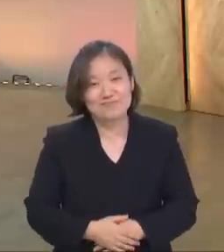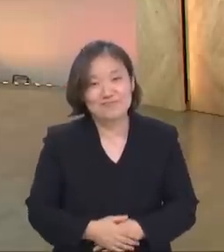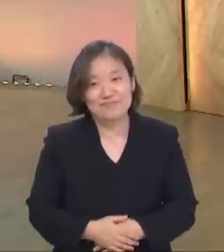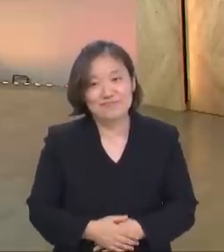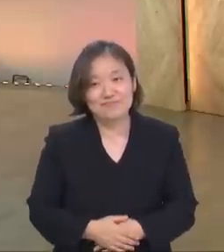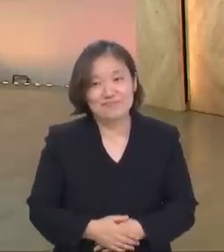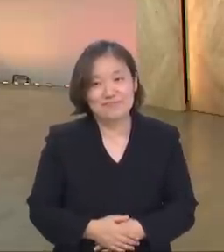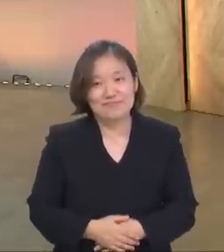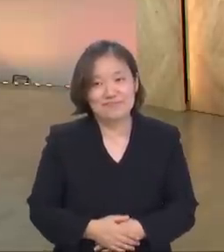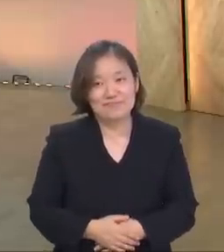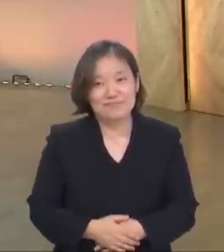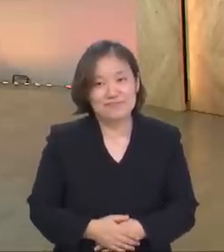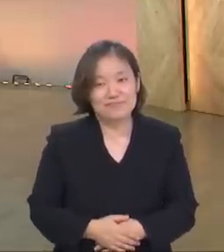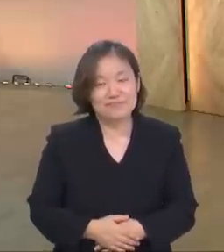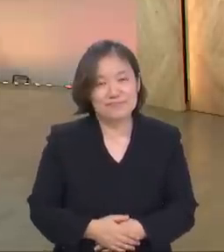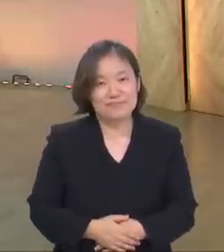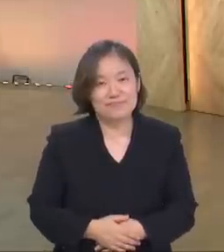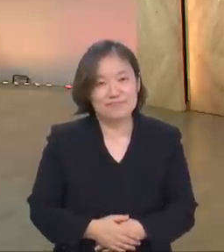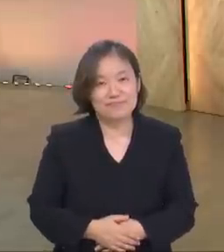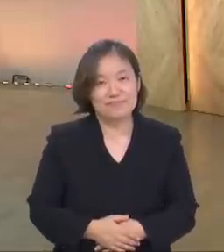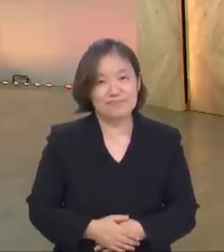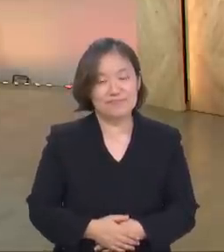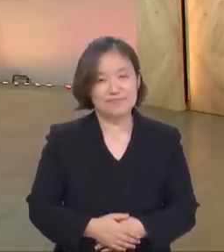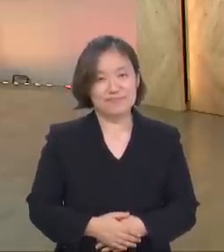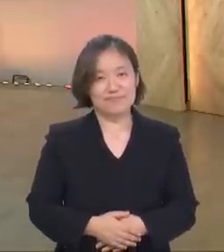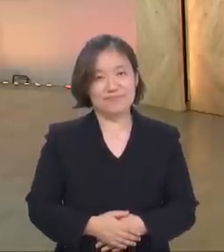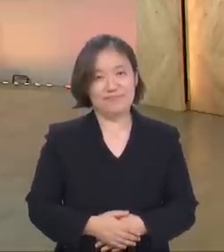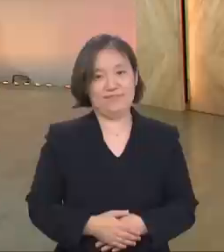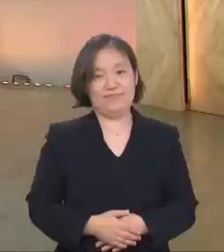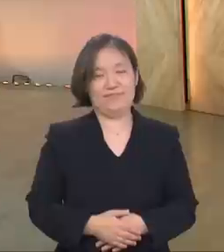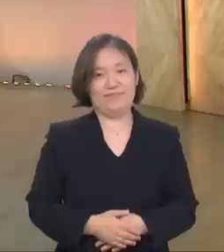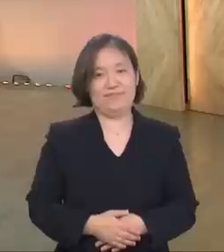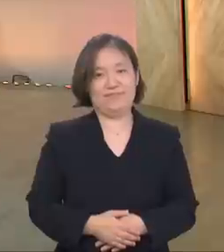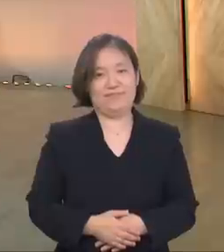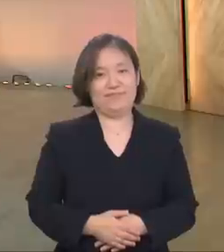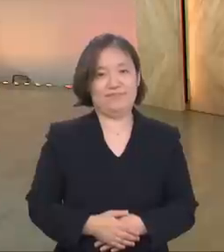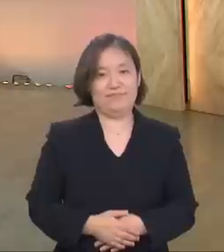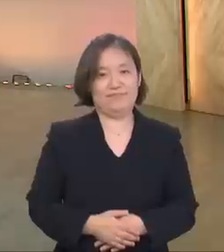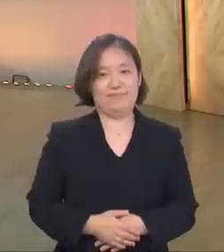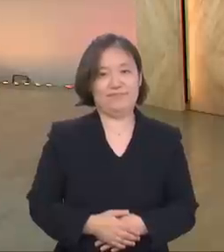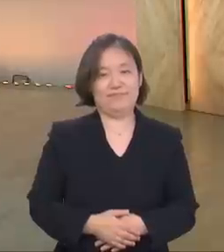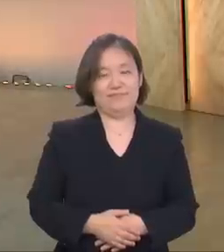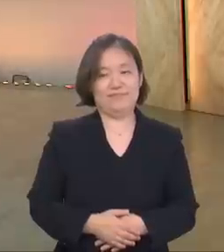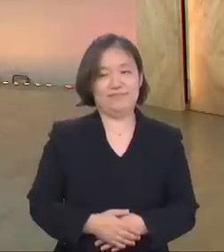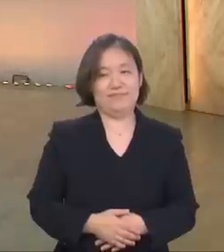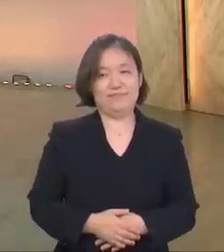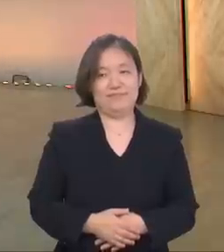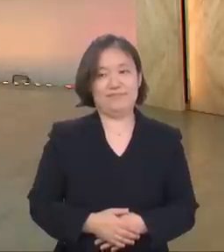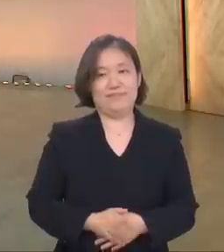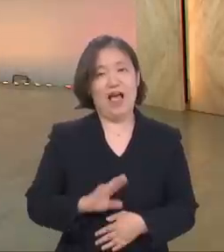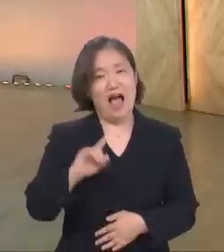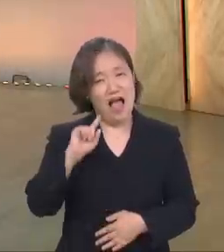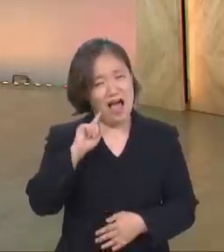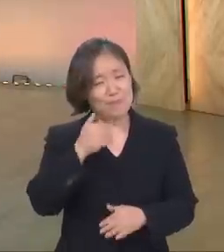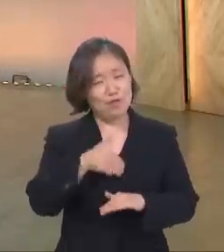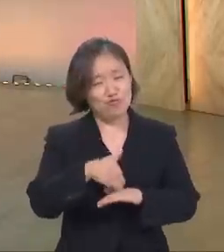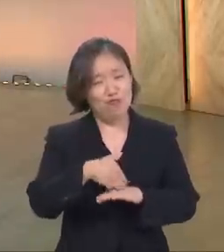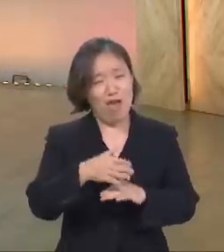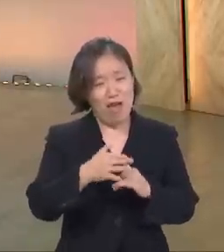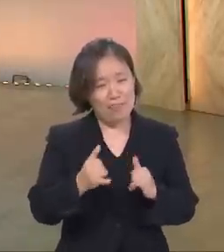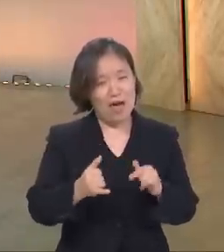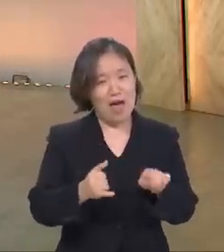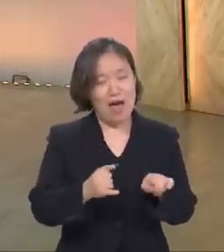물론 지금 같은 마음 지금 같은 정말 그런 아름다운 수행자의 마음으로 4년을 가족들과